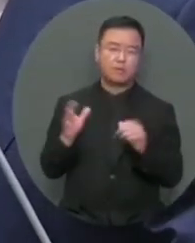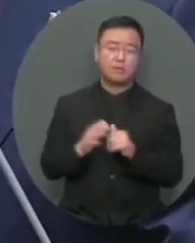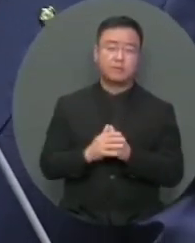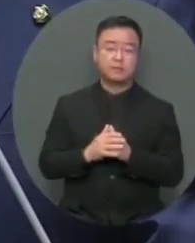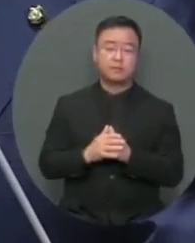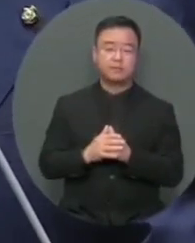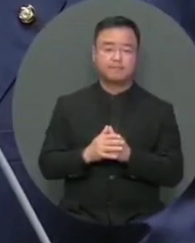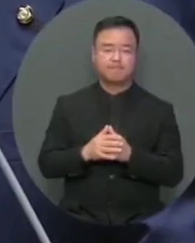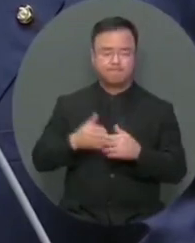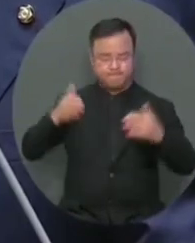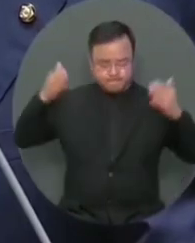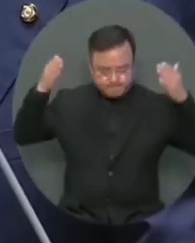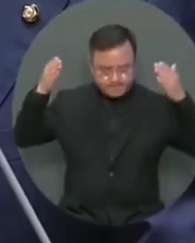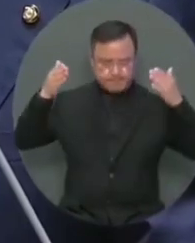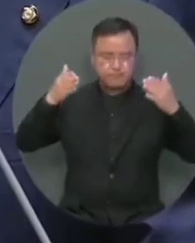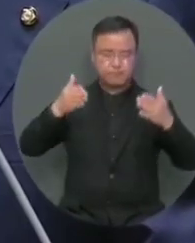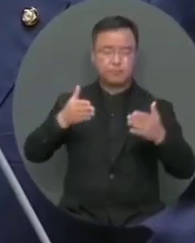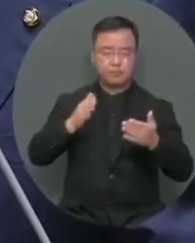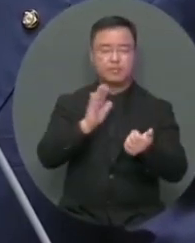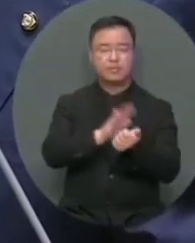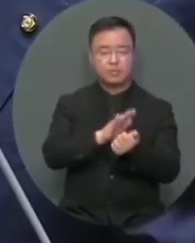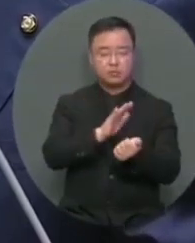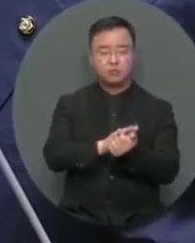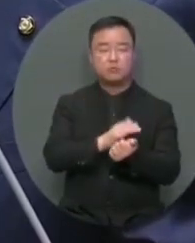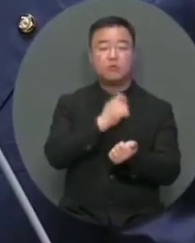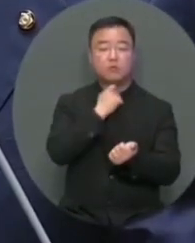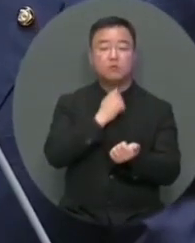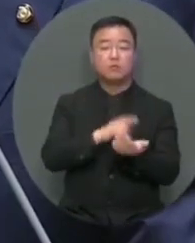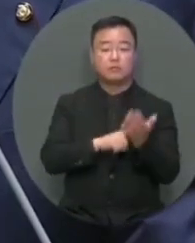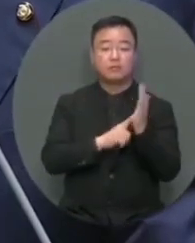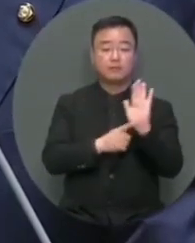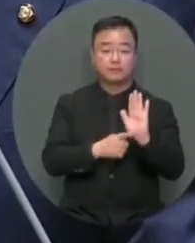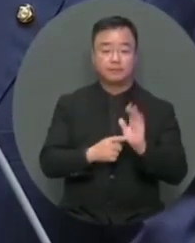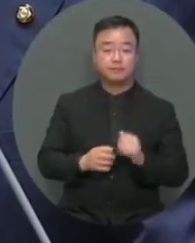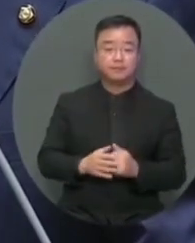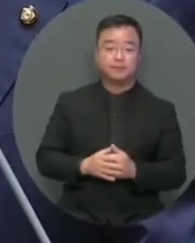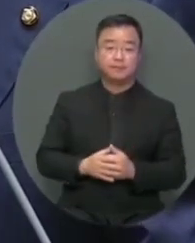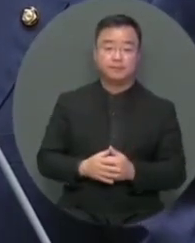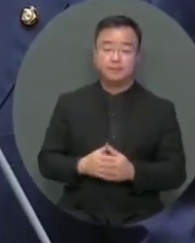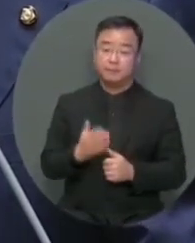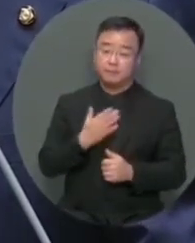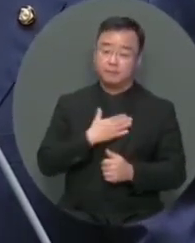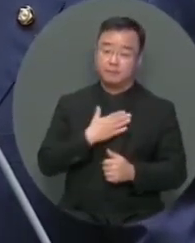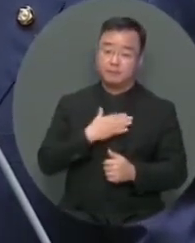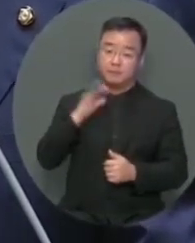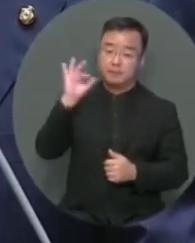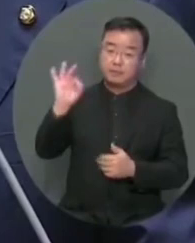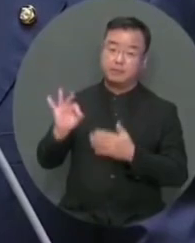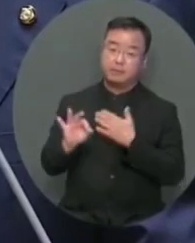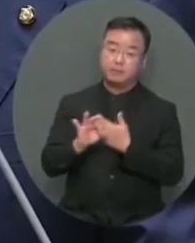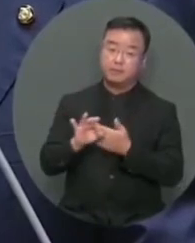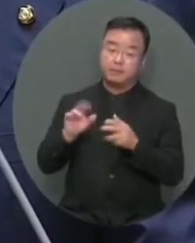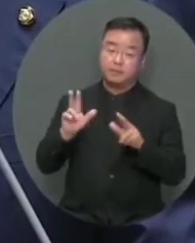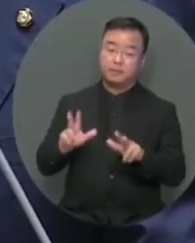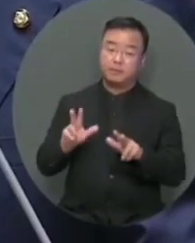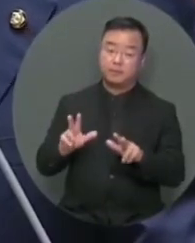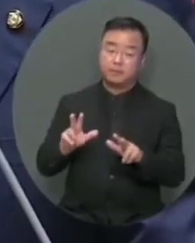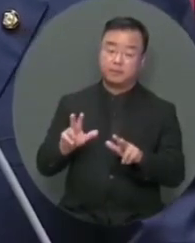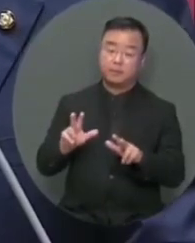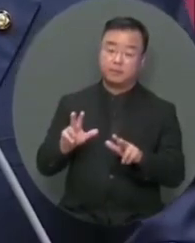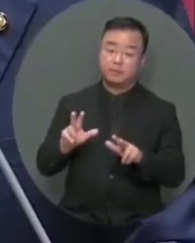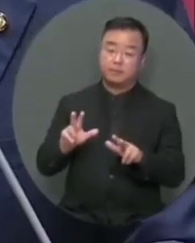아주 집중적으로 지원을 하겠다 하는 말씀을 드리겠습니다. 제가 볼 때는 지금 뭐 SOC 정도를 충분히